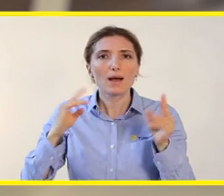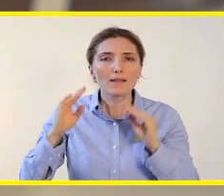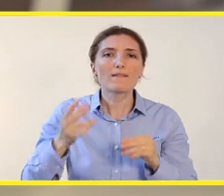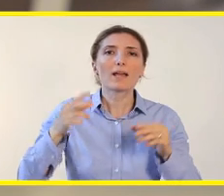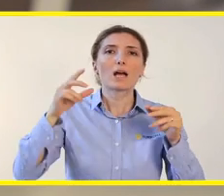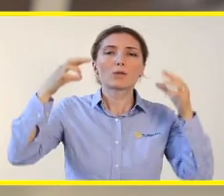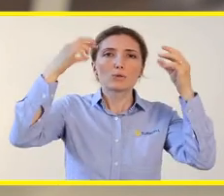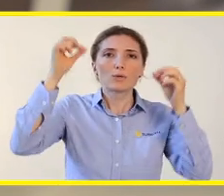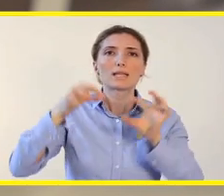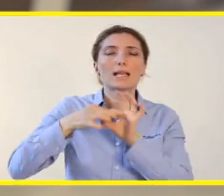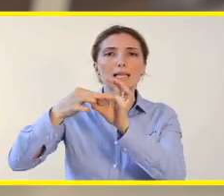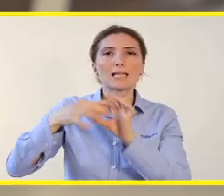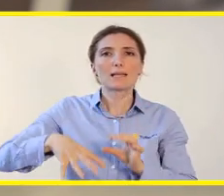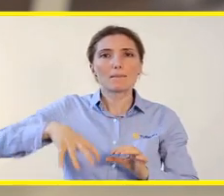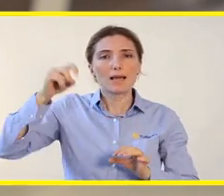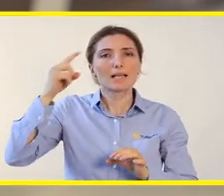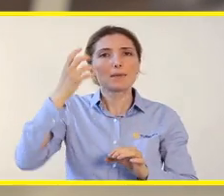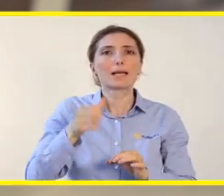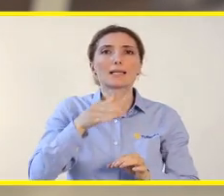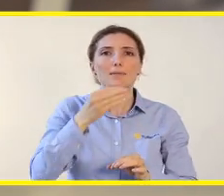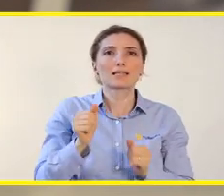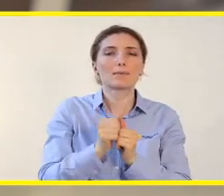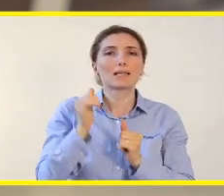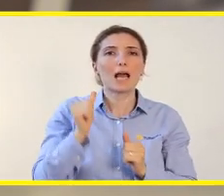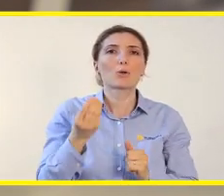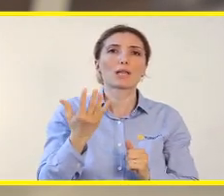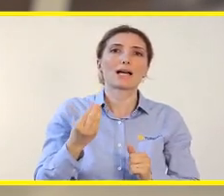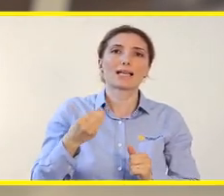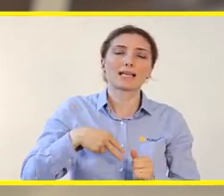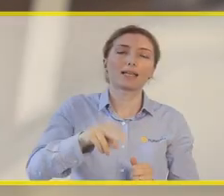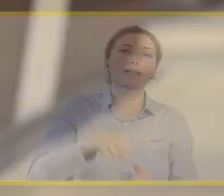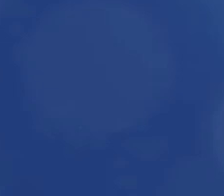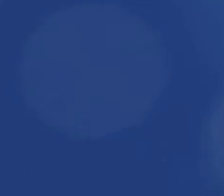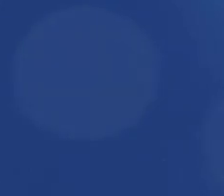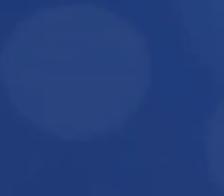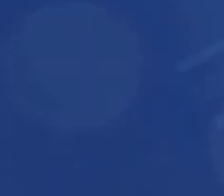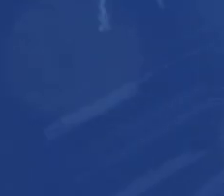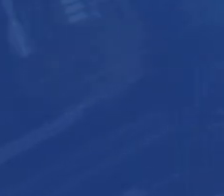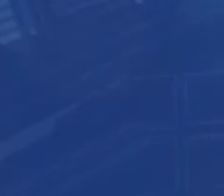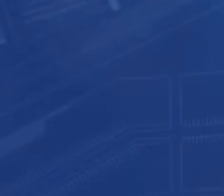Turkcell.com.tr'den ve Turkcell İletişim Merkezlerine ulaşabilirsiniz. Birlikte her gün daha iyi.